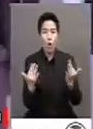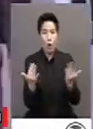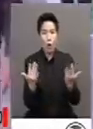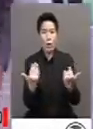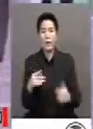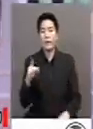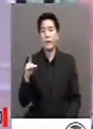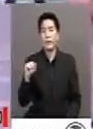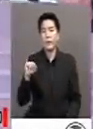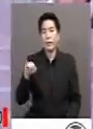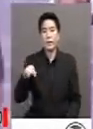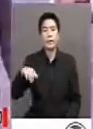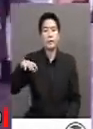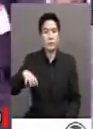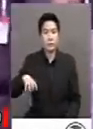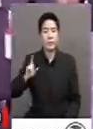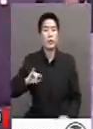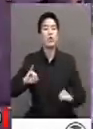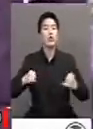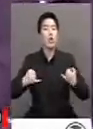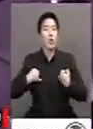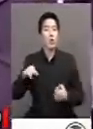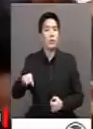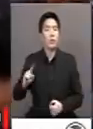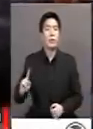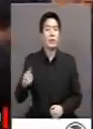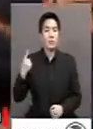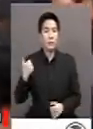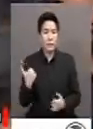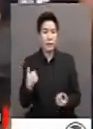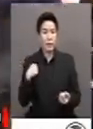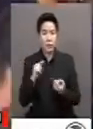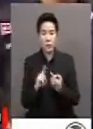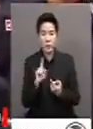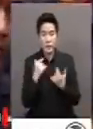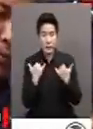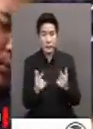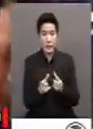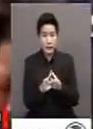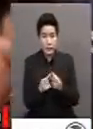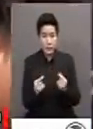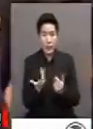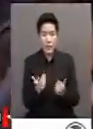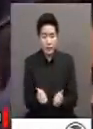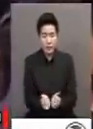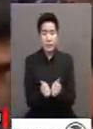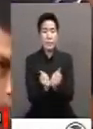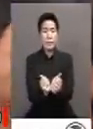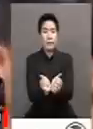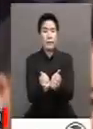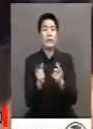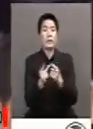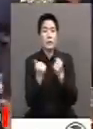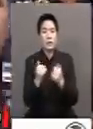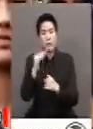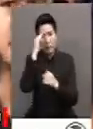ดีไซน์ครับเพราะว่าเป็นเจ้าของคดีขณะที่เรื่องการมอบตัวนะฮะที่ทางพล